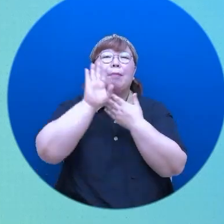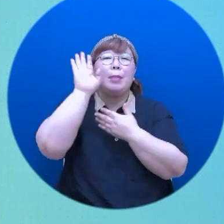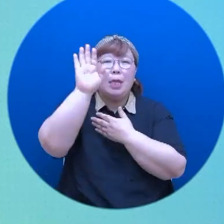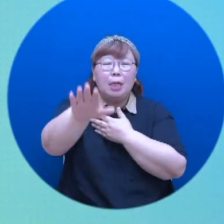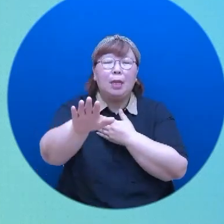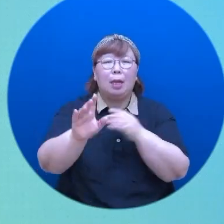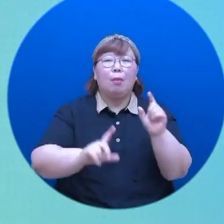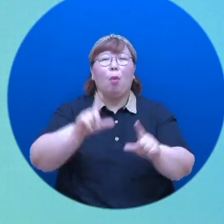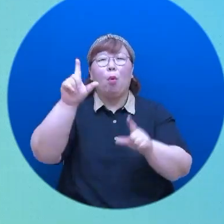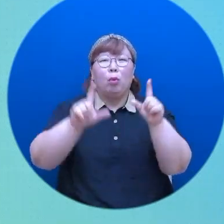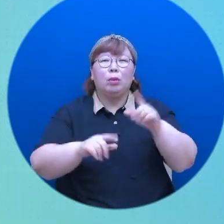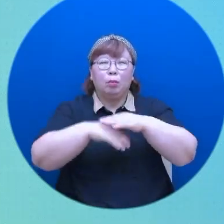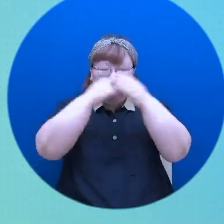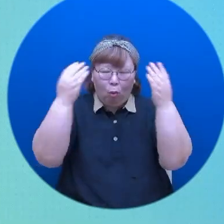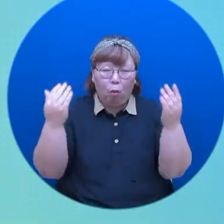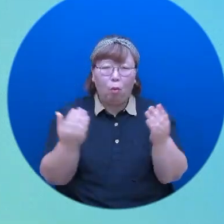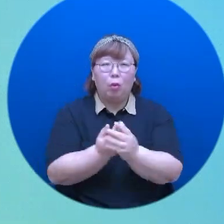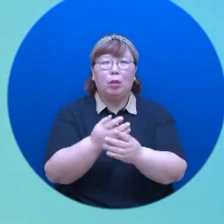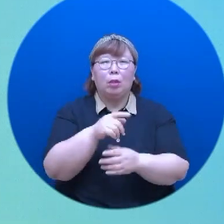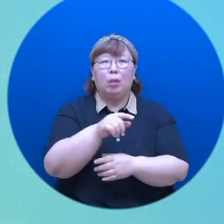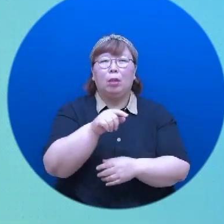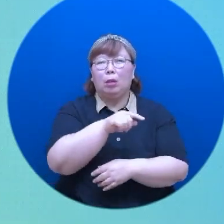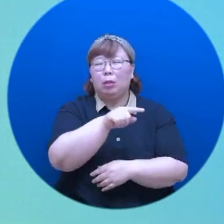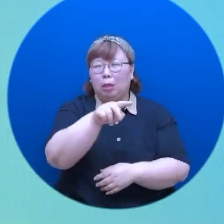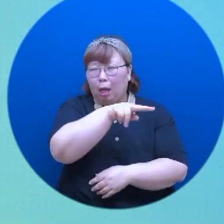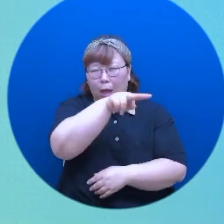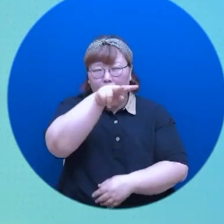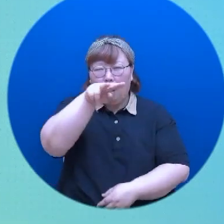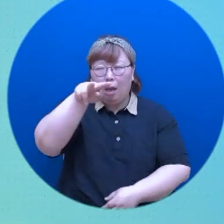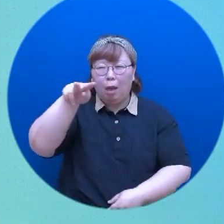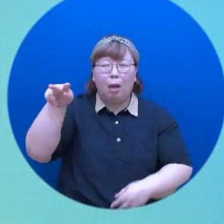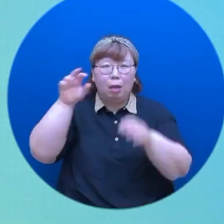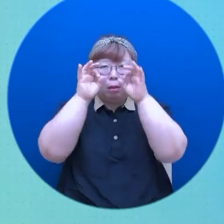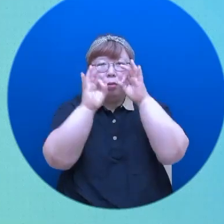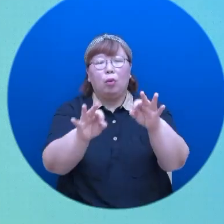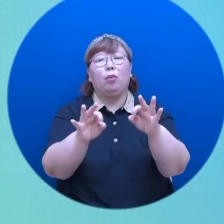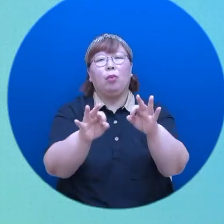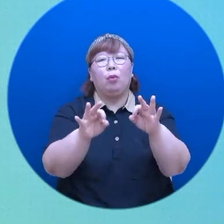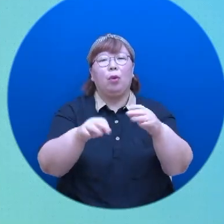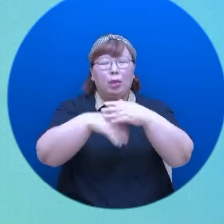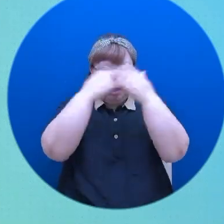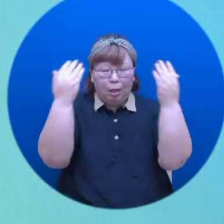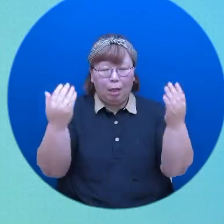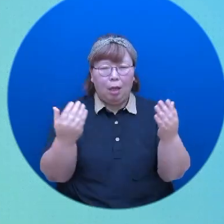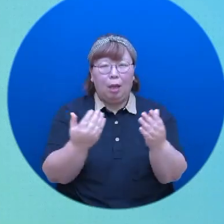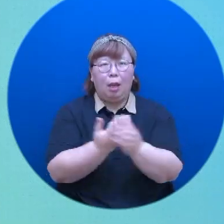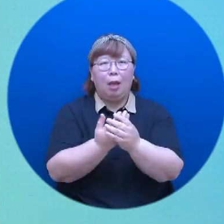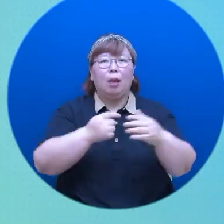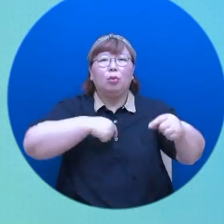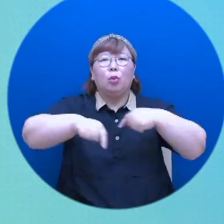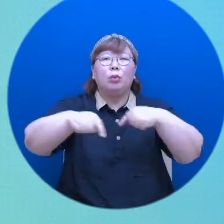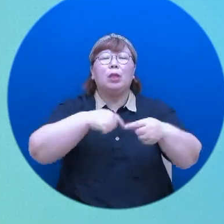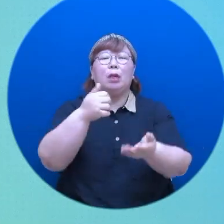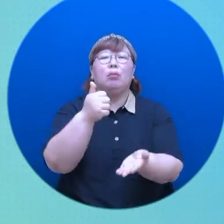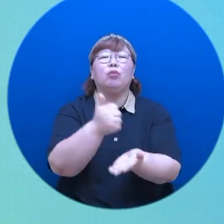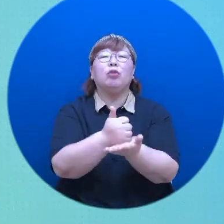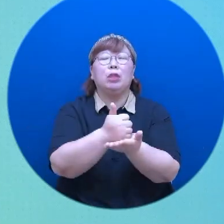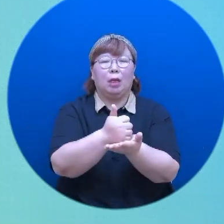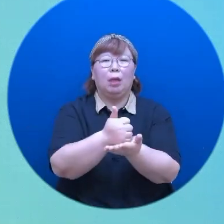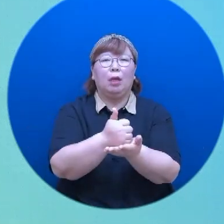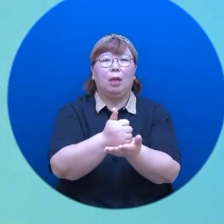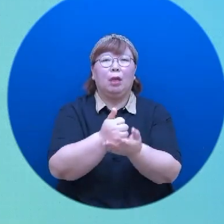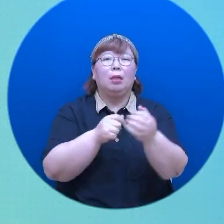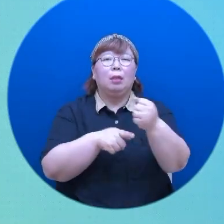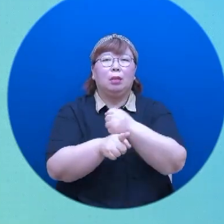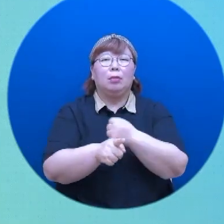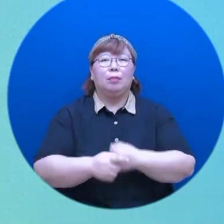미래의 모든 것을 통전적으로 바라보시고 통치하시는 분이시다라는 것을